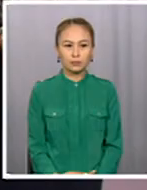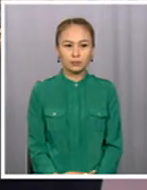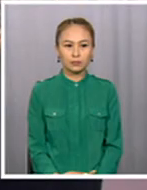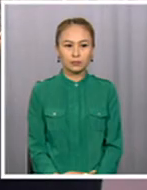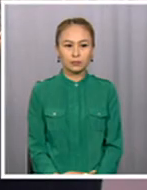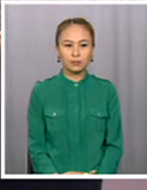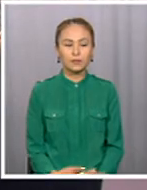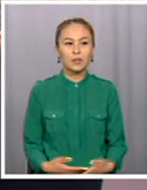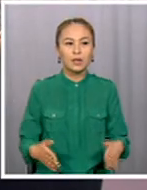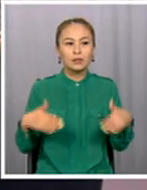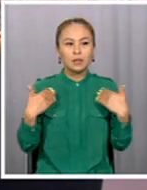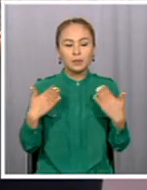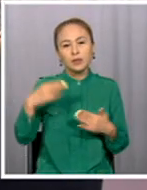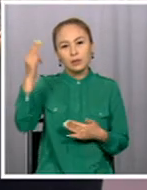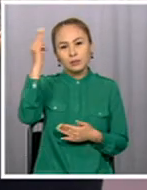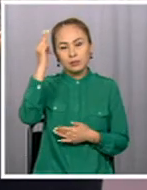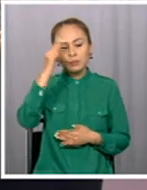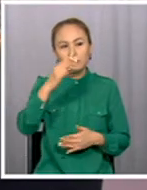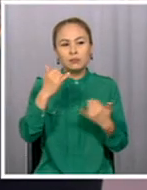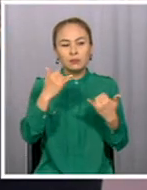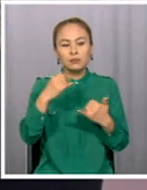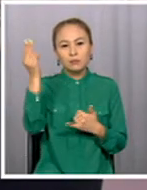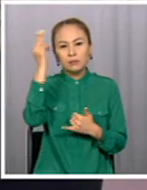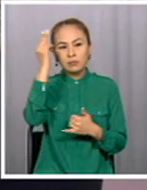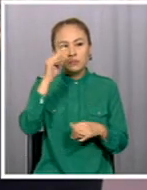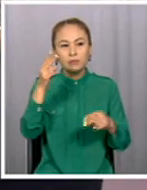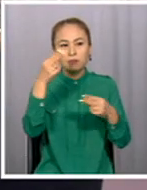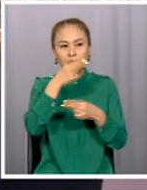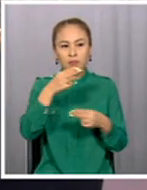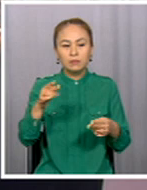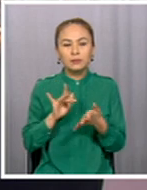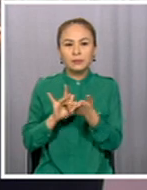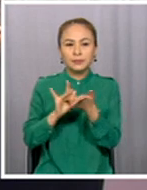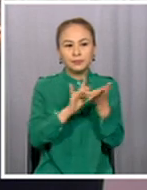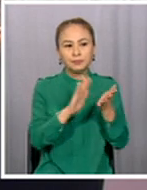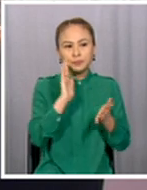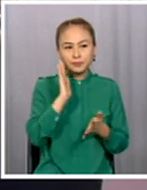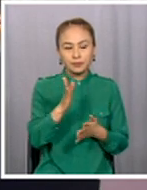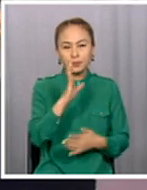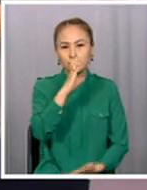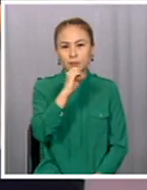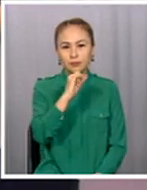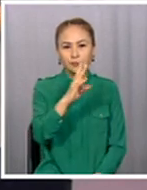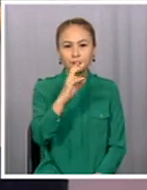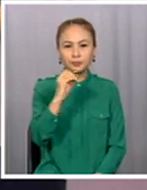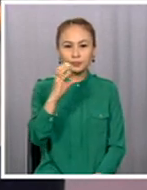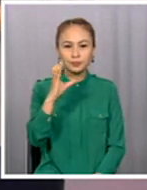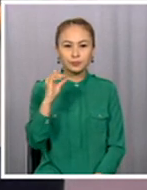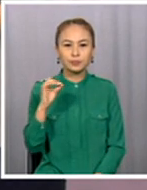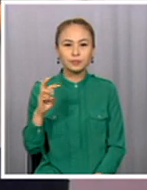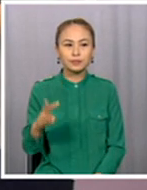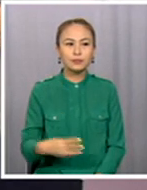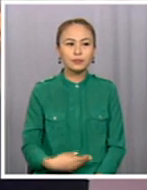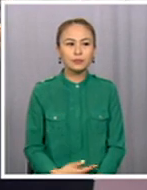Сәлеметсіңдер ме, оқушылар? Сабақтың тақырыбы саяхатқа шығамын, сан есім.